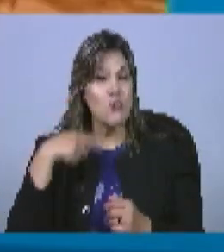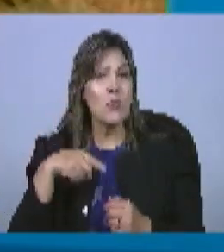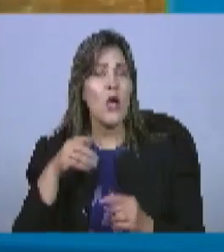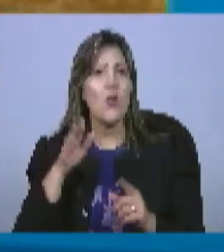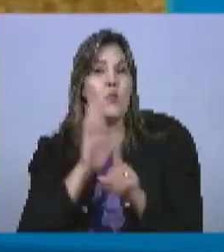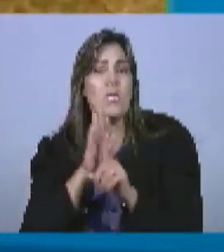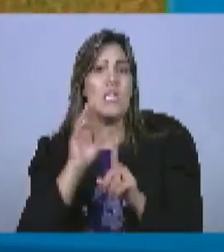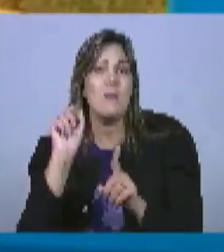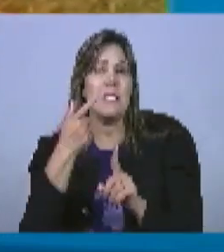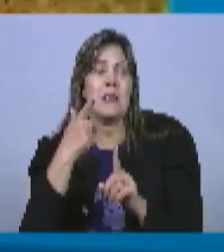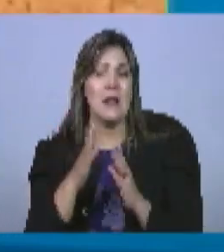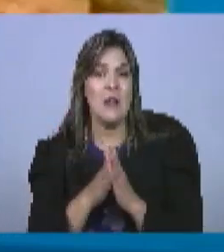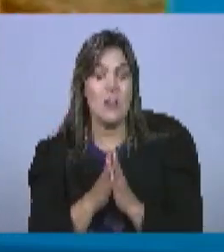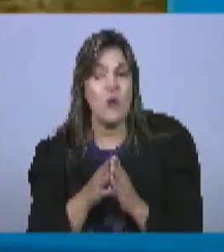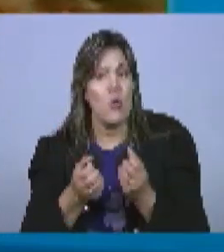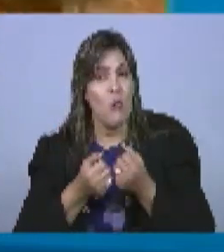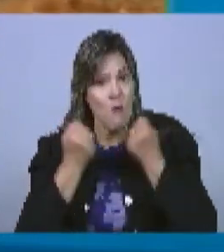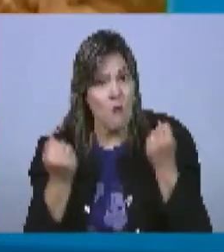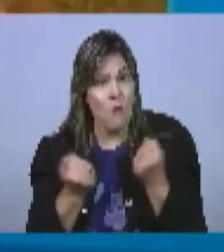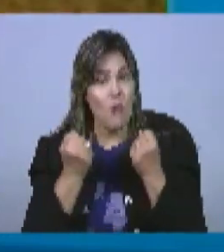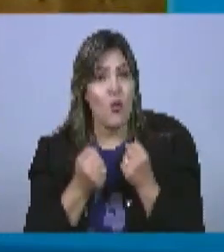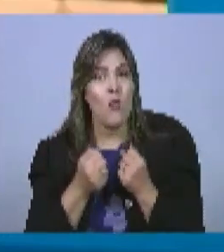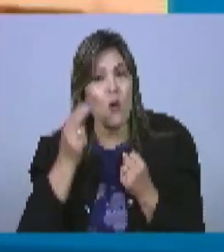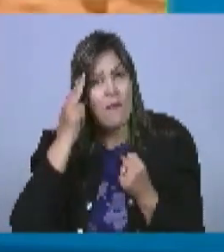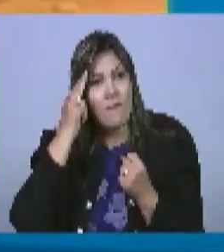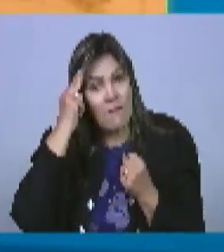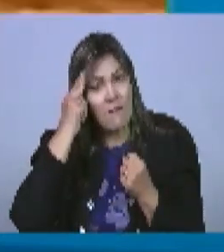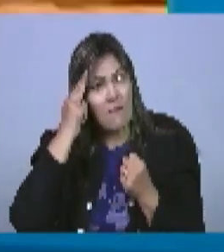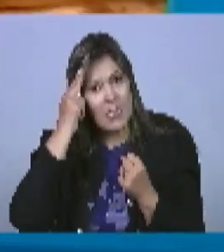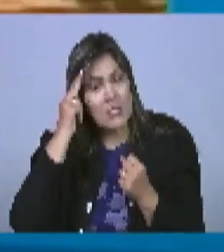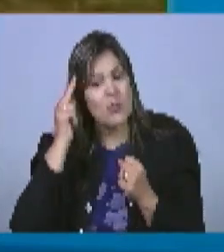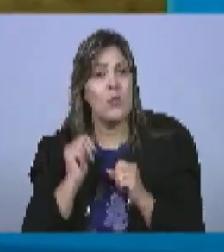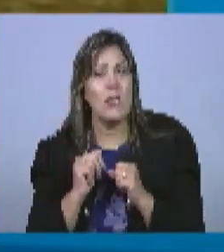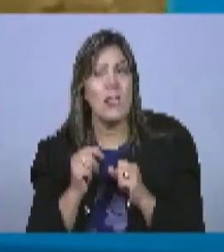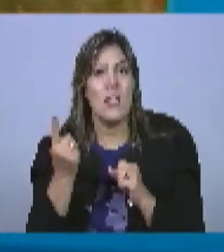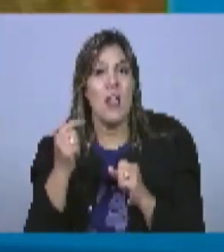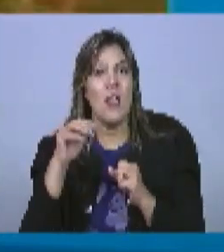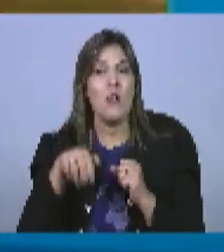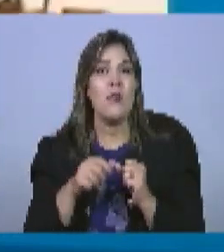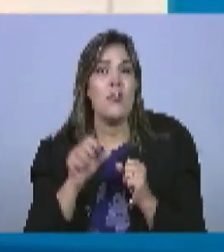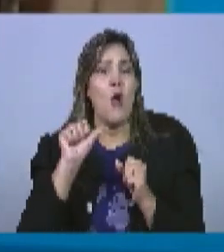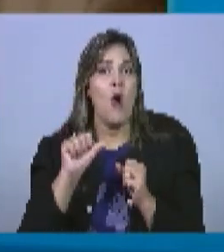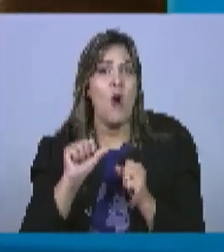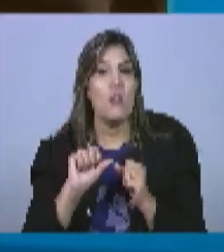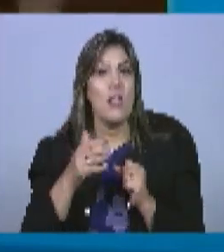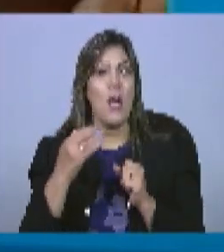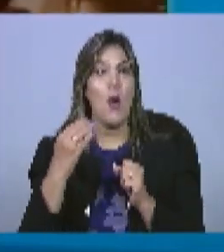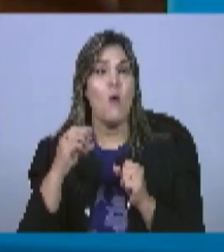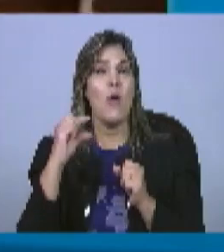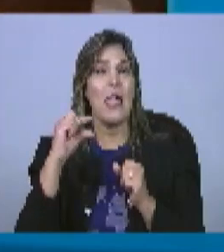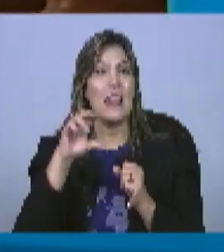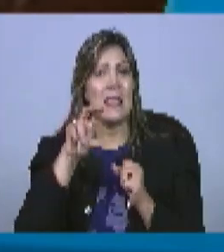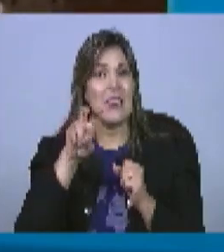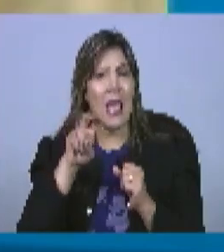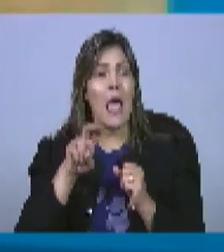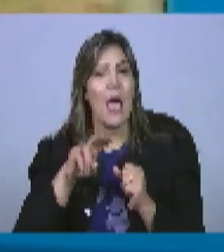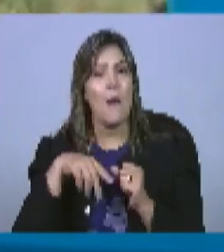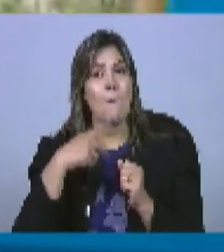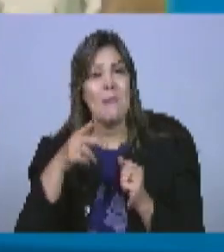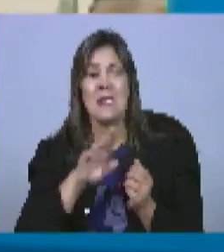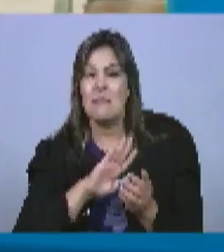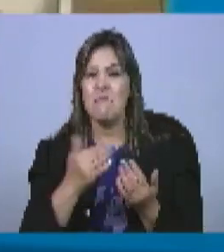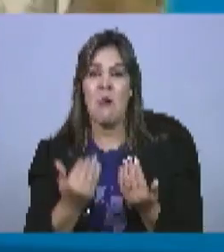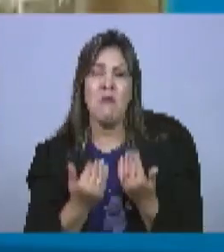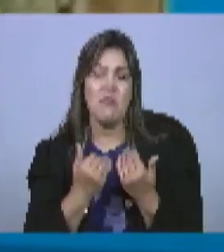قبل كده كانت في الرياض او في جده وفي اماكن ومحادثات اخرى لكن ما جابتش نتيجه اليوم